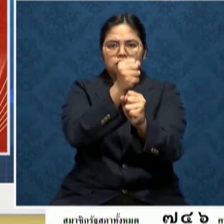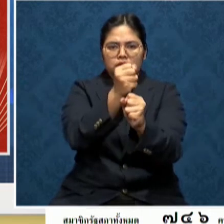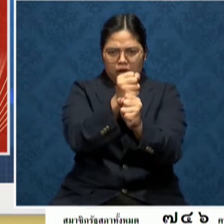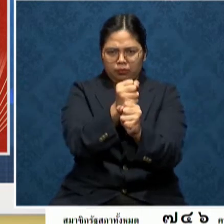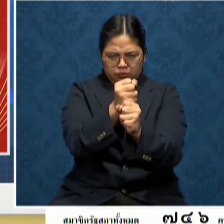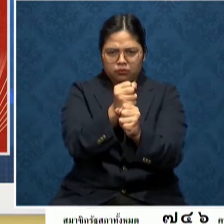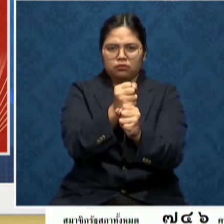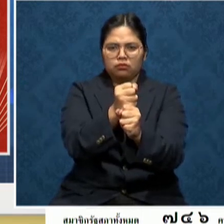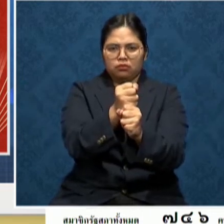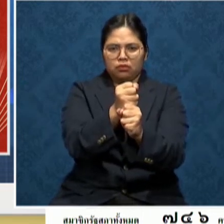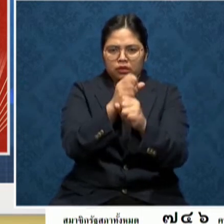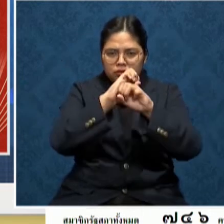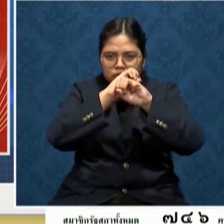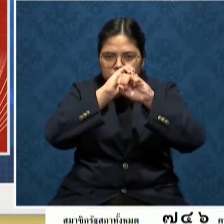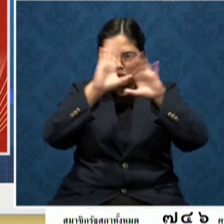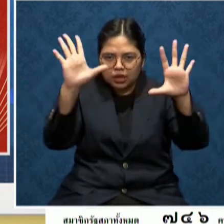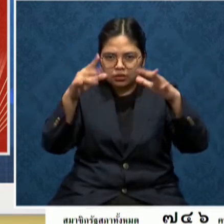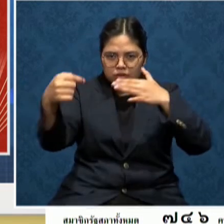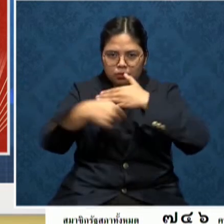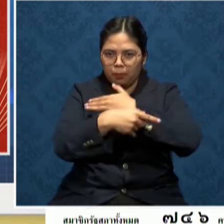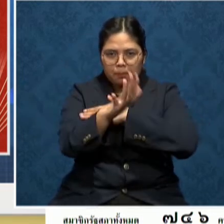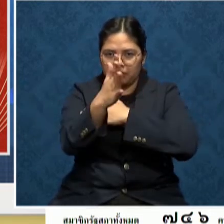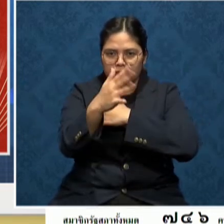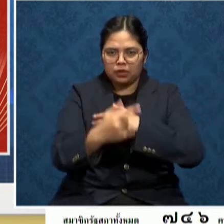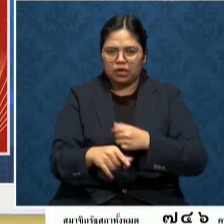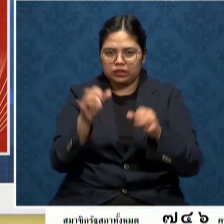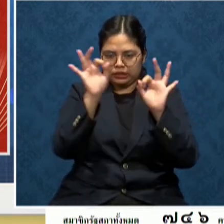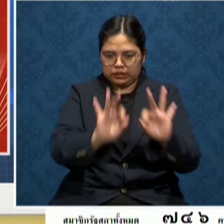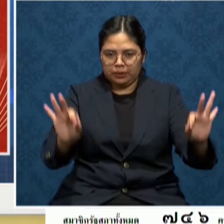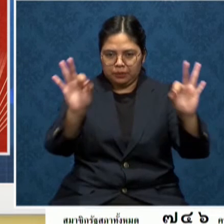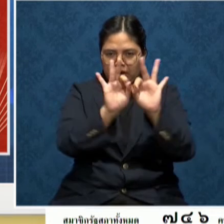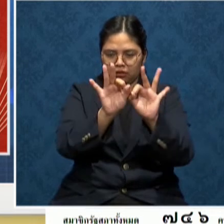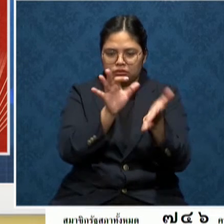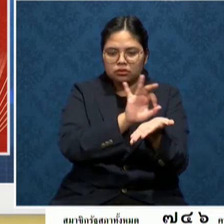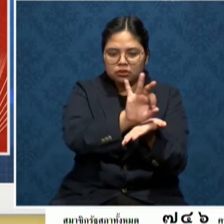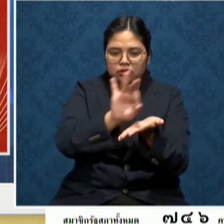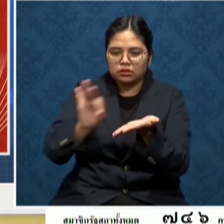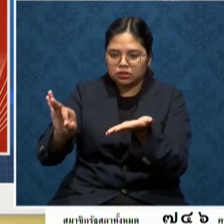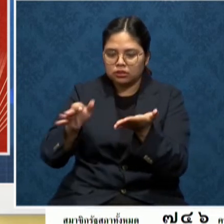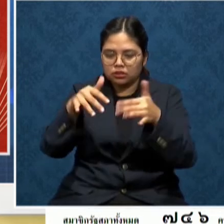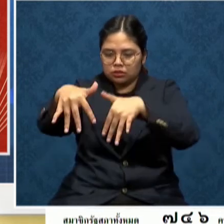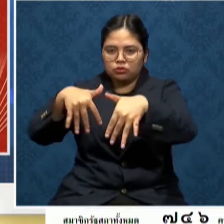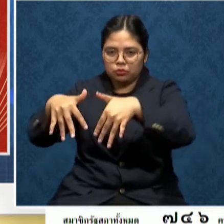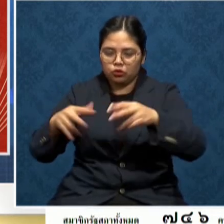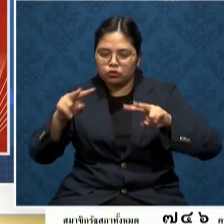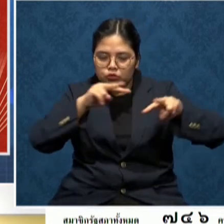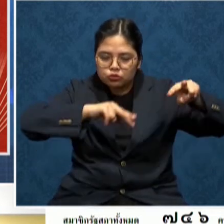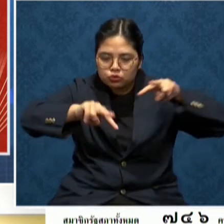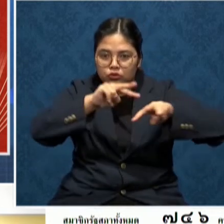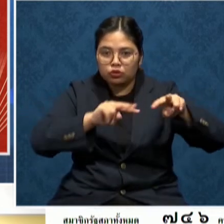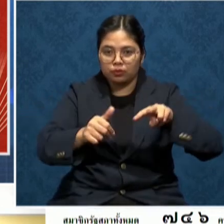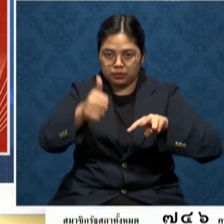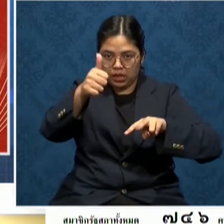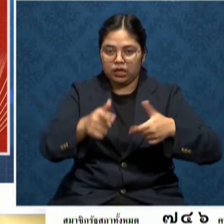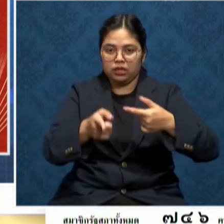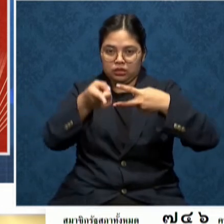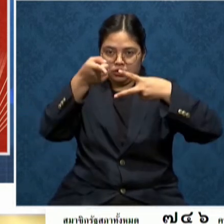องนี้ ยางปรงใสโดยเฉพาะระบบจัซ้อจรรรให้สำคมตวสอบได้ขอใหหุดสองหักนี้นะคะท่าน